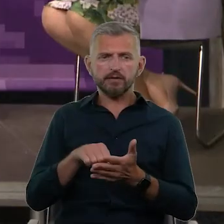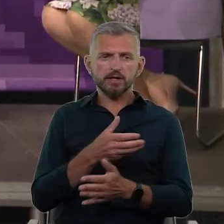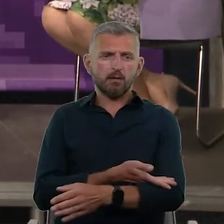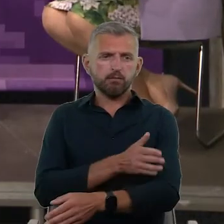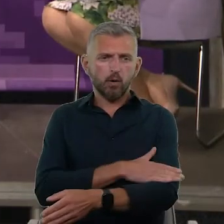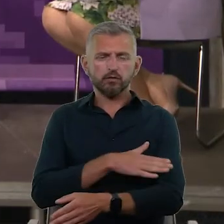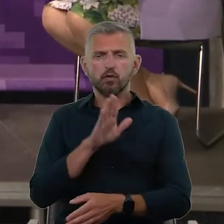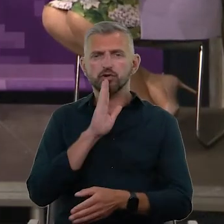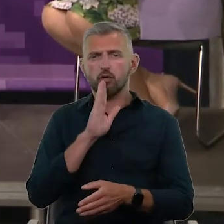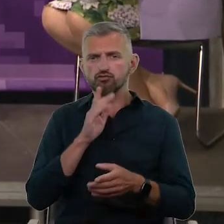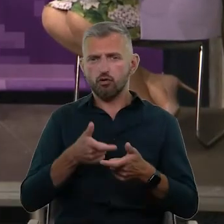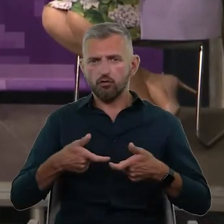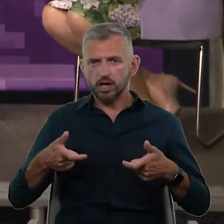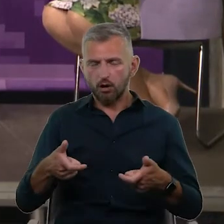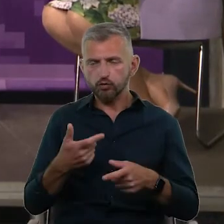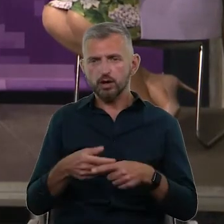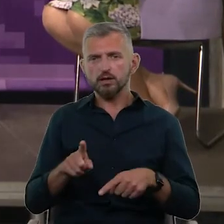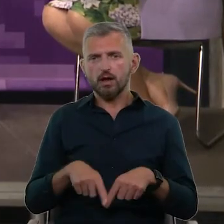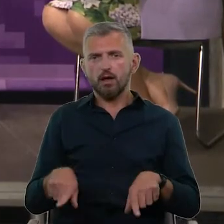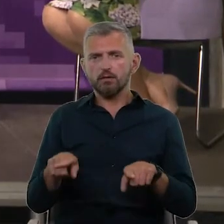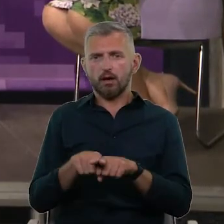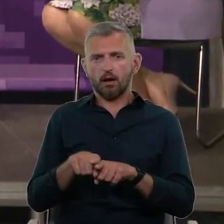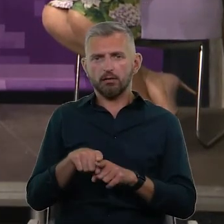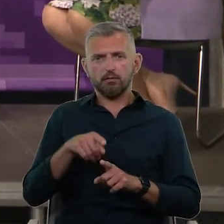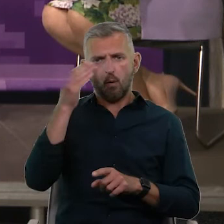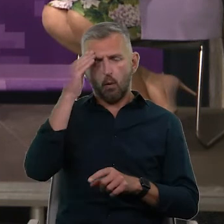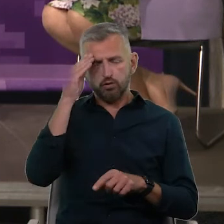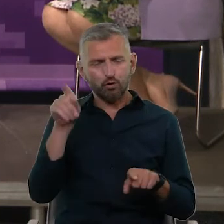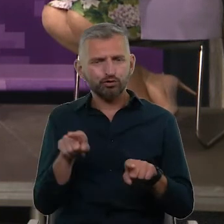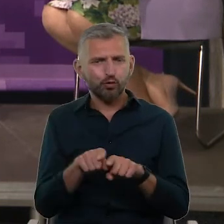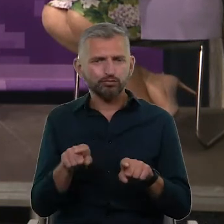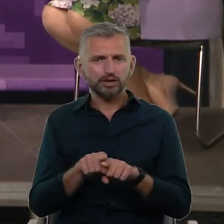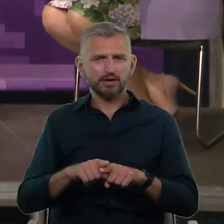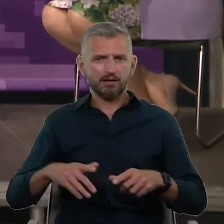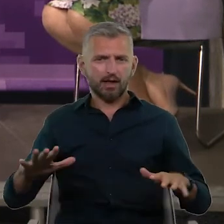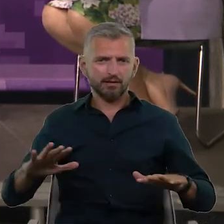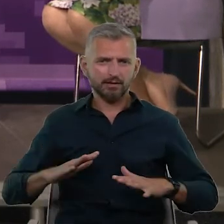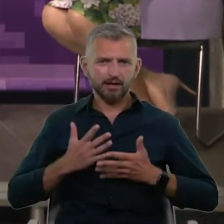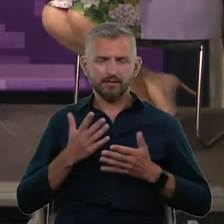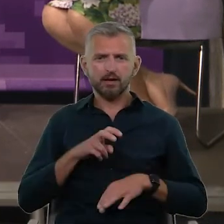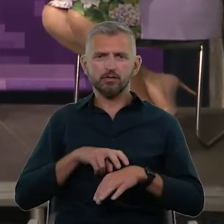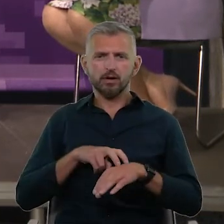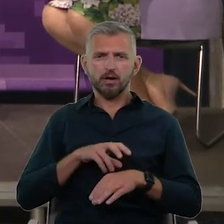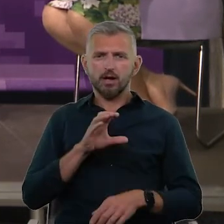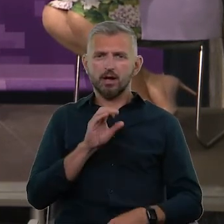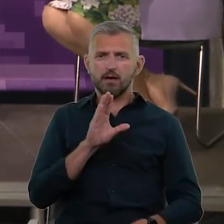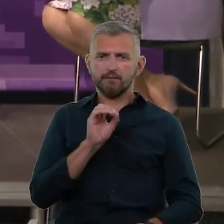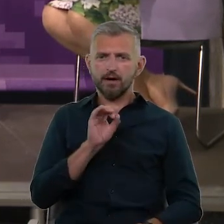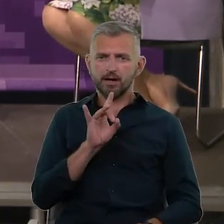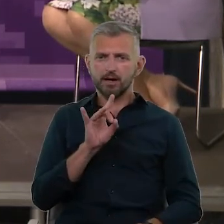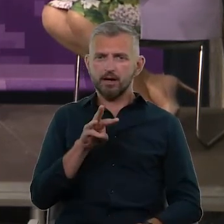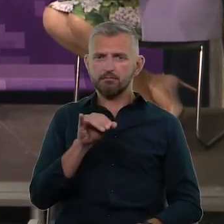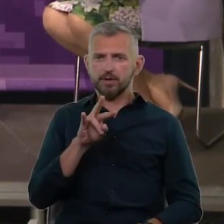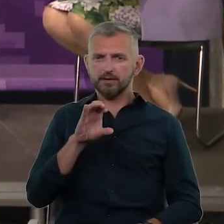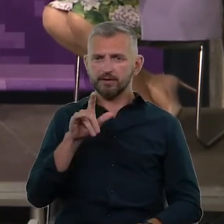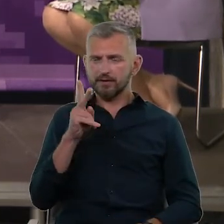польського жіночого конгресу, тобто це така однодумниця і натхненниця, докторка Ева Румінська Зіміні.